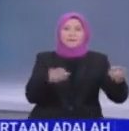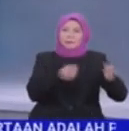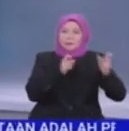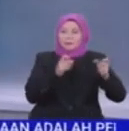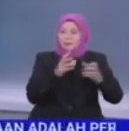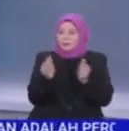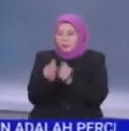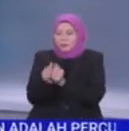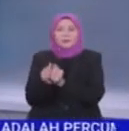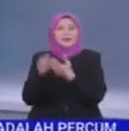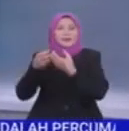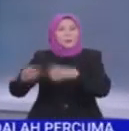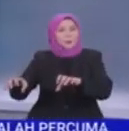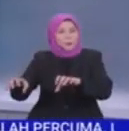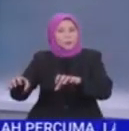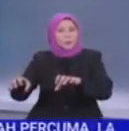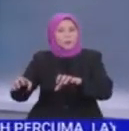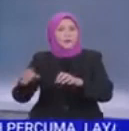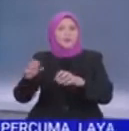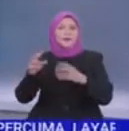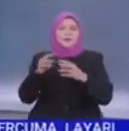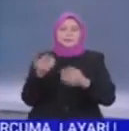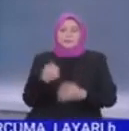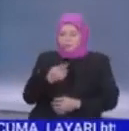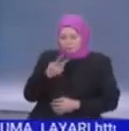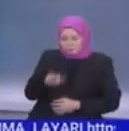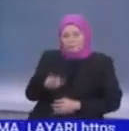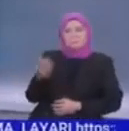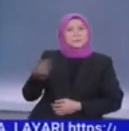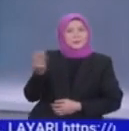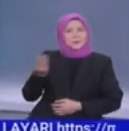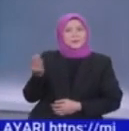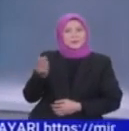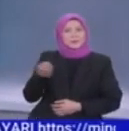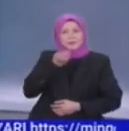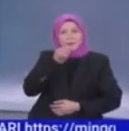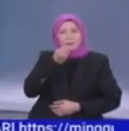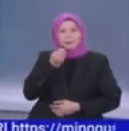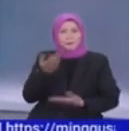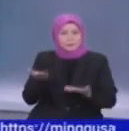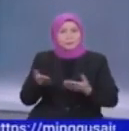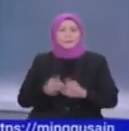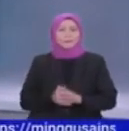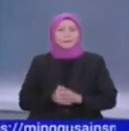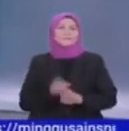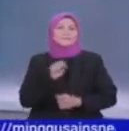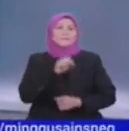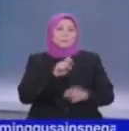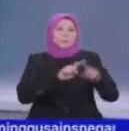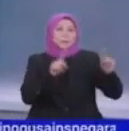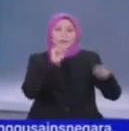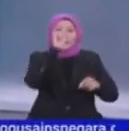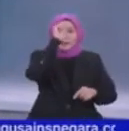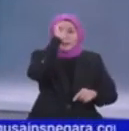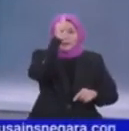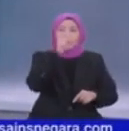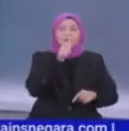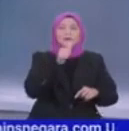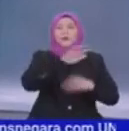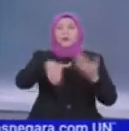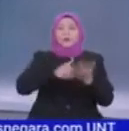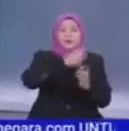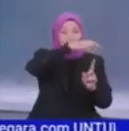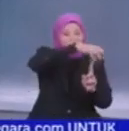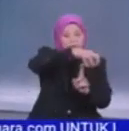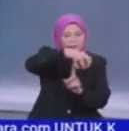lah yang mungkin kita benda ni terlalu biasa untuk kita nikmati kebanyakan daripada kita. Tetapi di India sebuah gerai